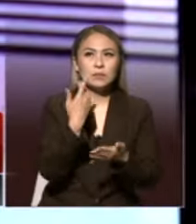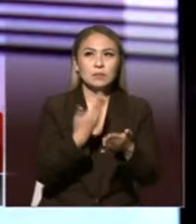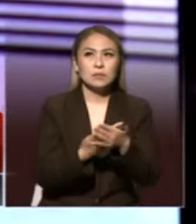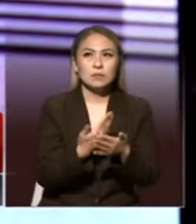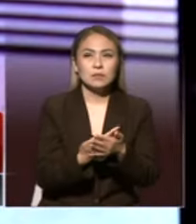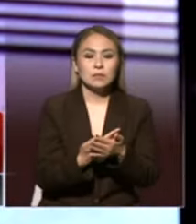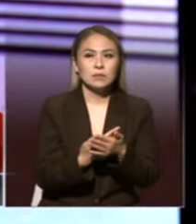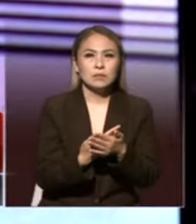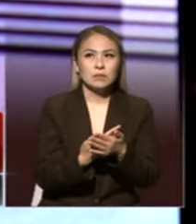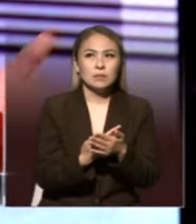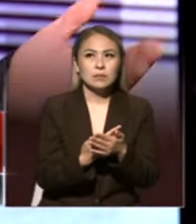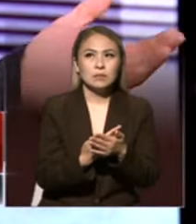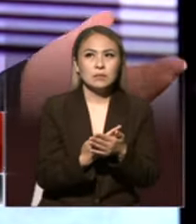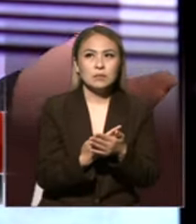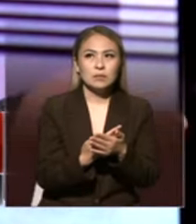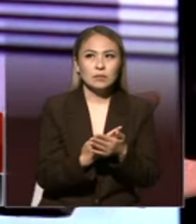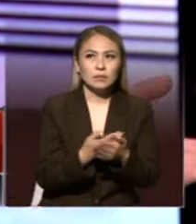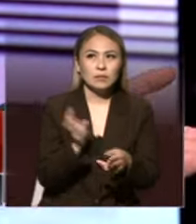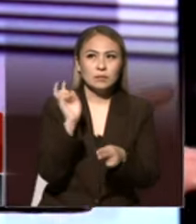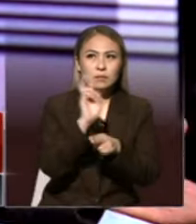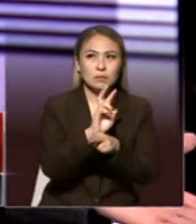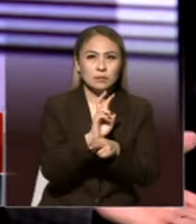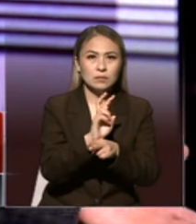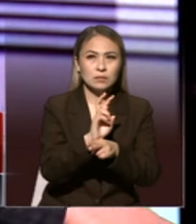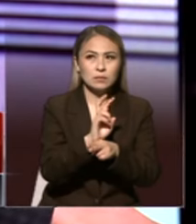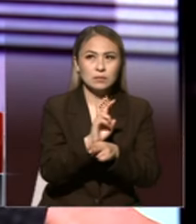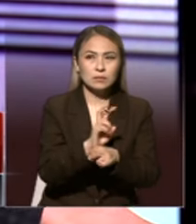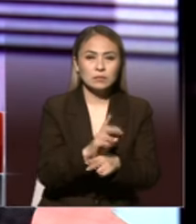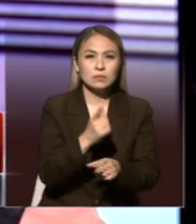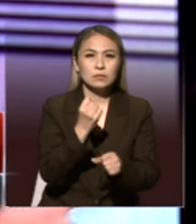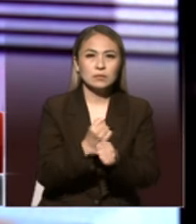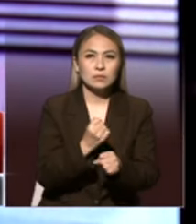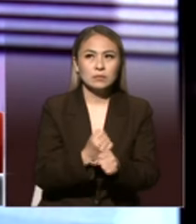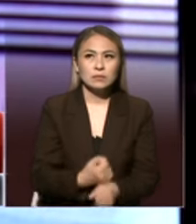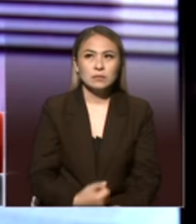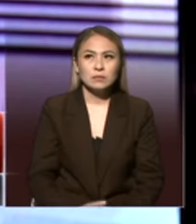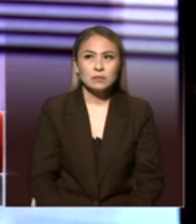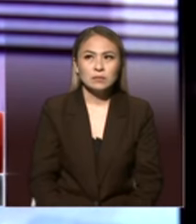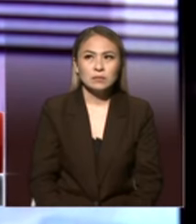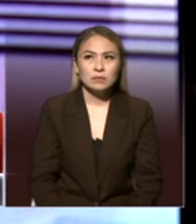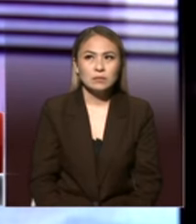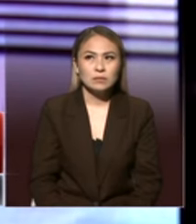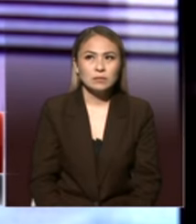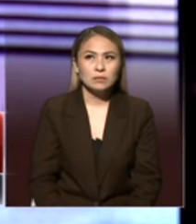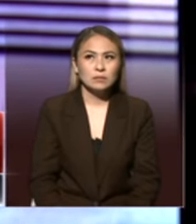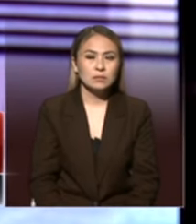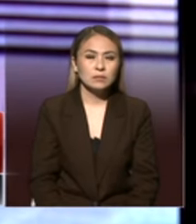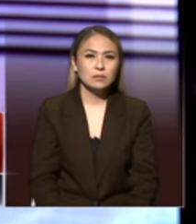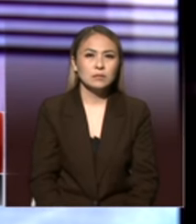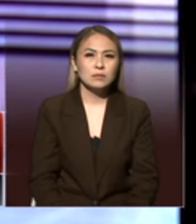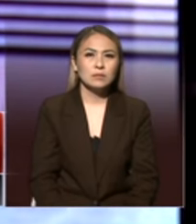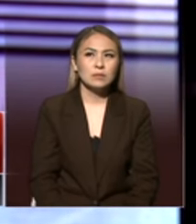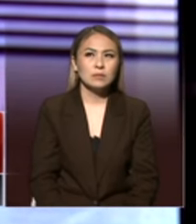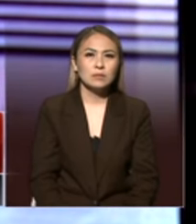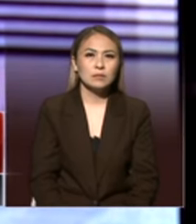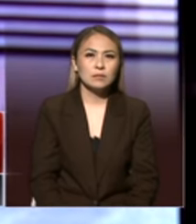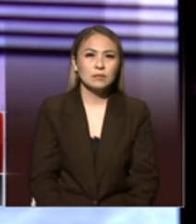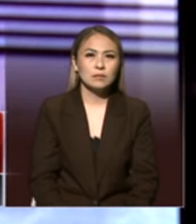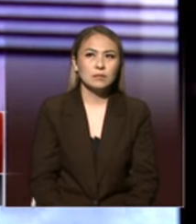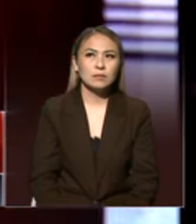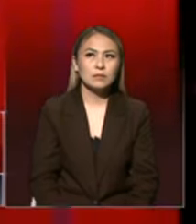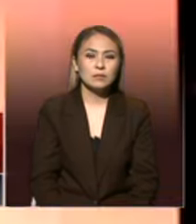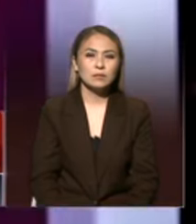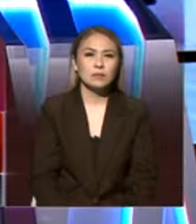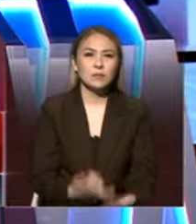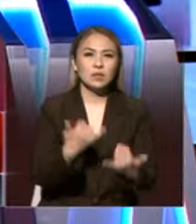Сен мінесің, сен мінесің деп. Ана жерге барғаннан дейді, не дейсің сен бұл кісіге? Мынау бұл әңгімені қазір сол